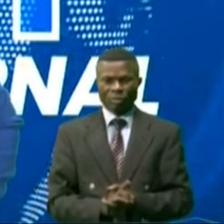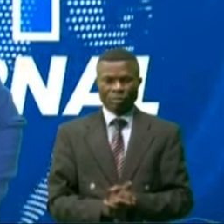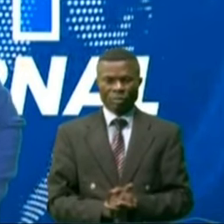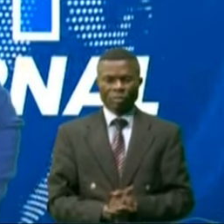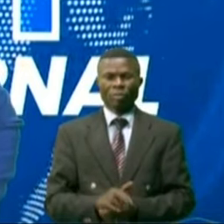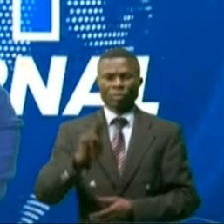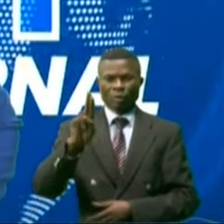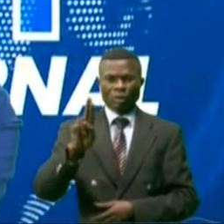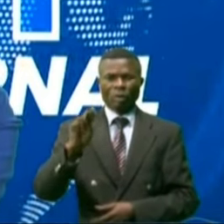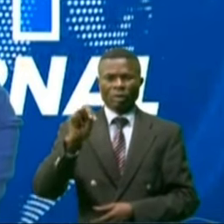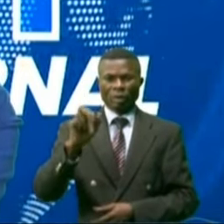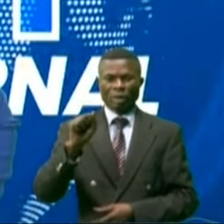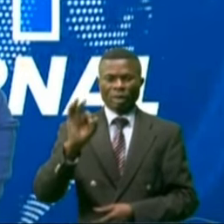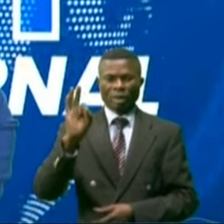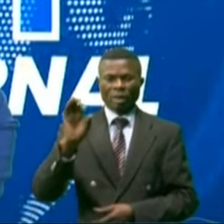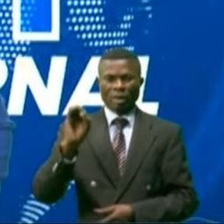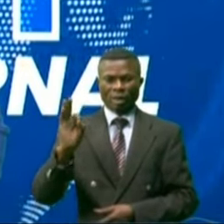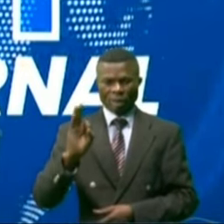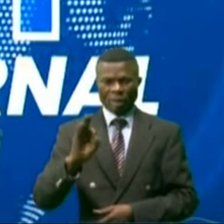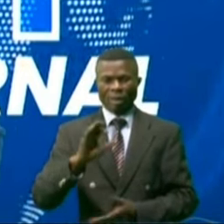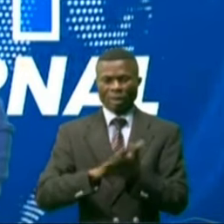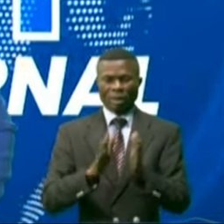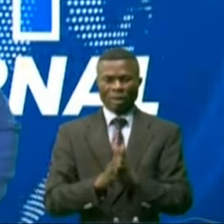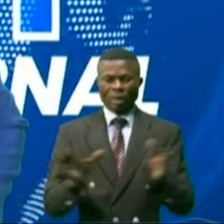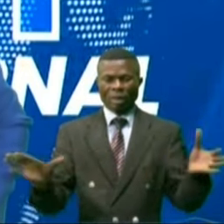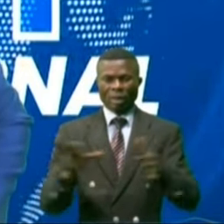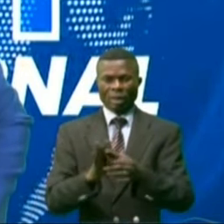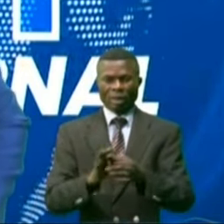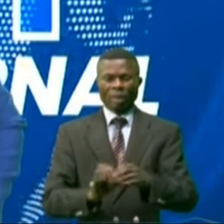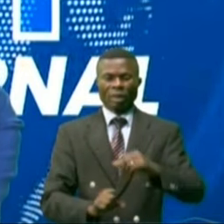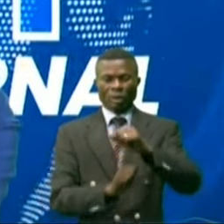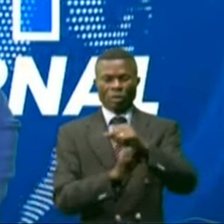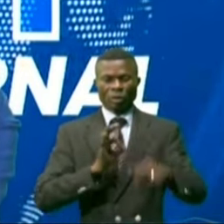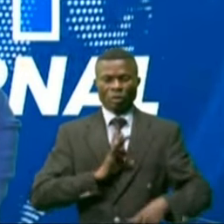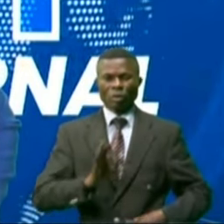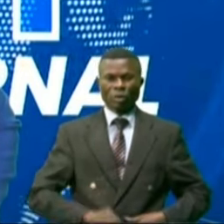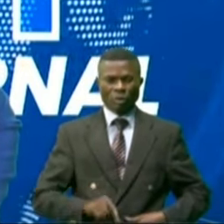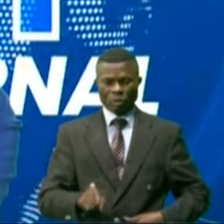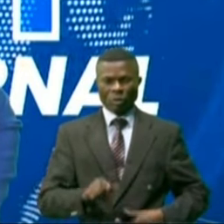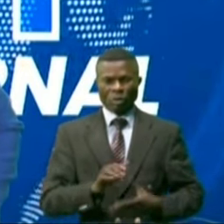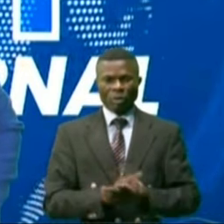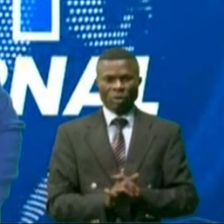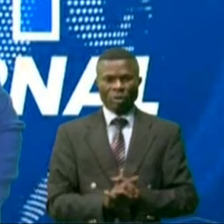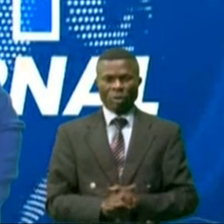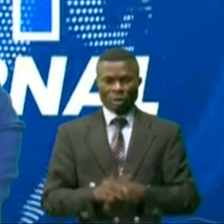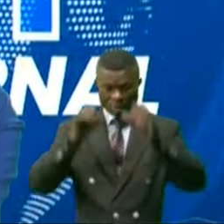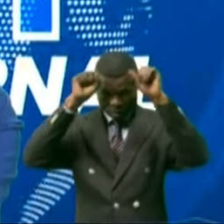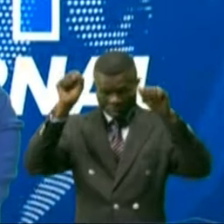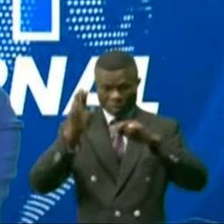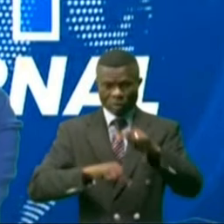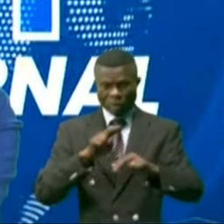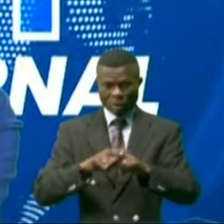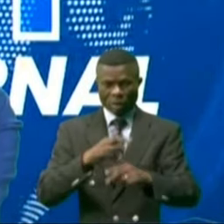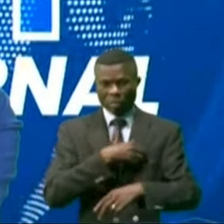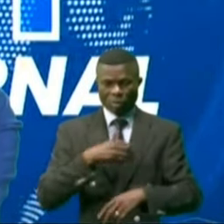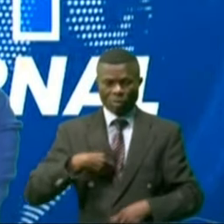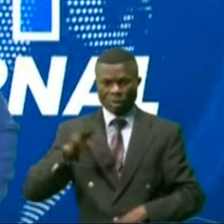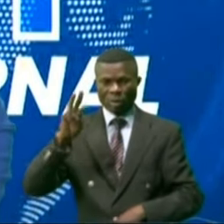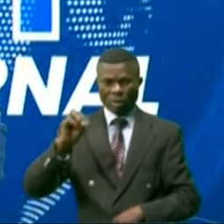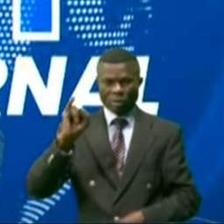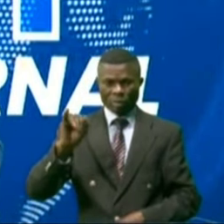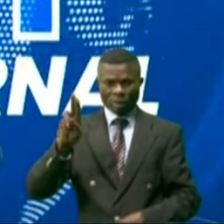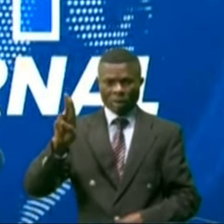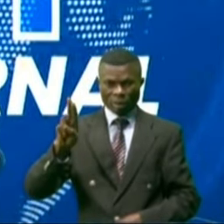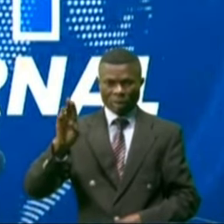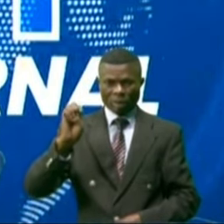L'UNAFEC se remobilise derrière le président de la République, Félix-Antoine Tshisekedi. Sa présidente nationale, Mireille Massangou,